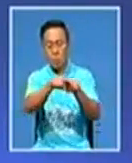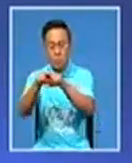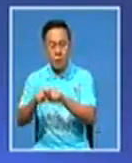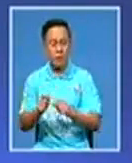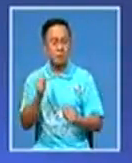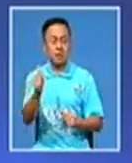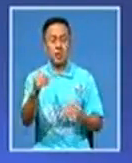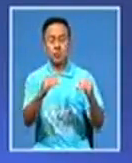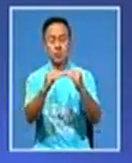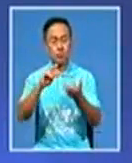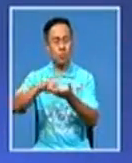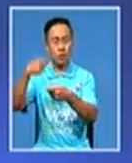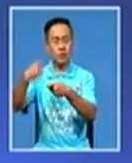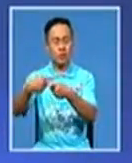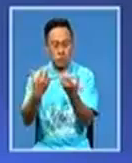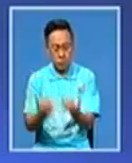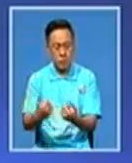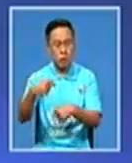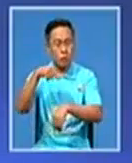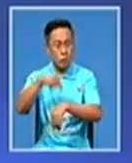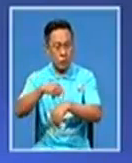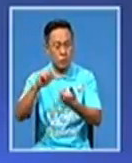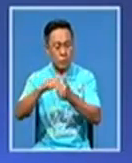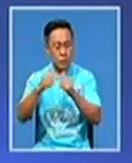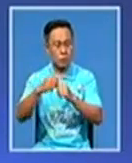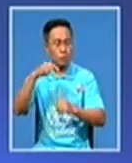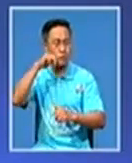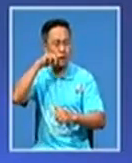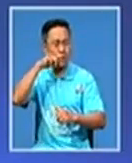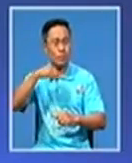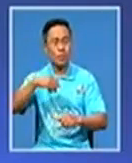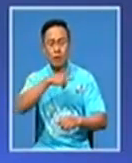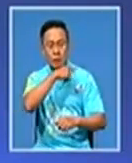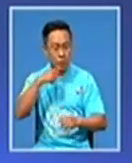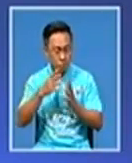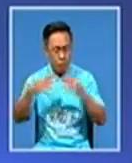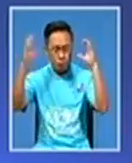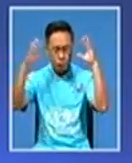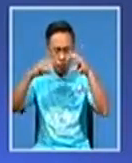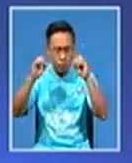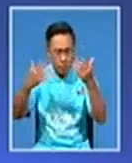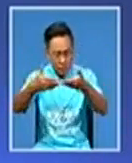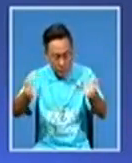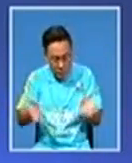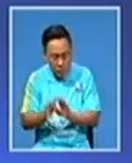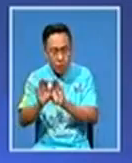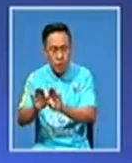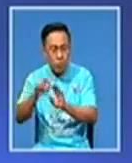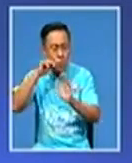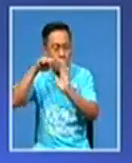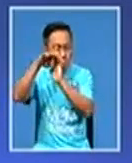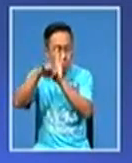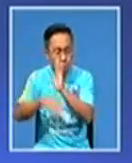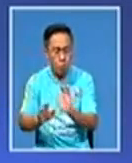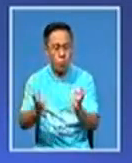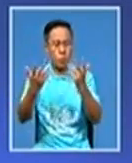ดมันเป็นไปไม่ได้นะครับโดยเฉพาะยิ่งเวลานี้ซึ่งต้นทุนน้ำเรามีน้อยมากนะครับฝนก็ไม่ตกนะน้ำในเขื่อนก็น้อยมากนะครับเพราะนั้นก็